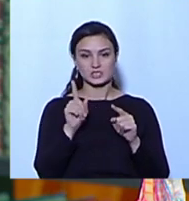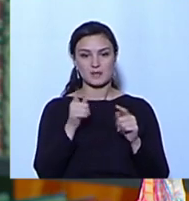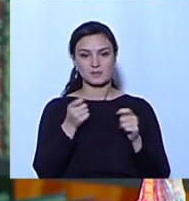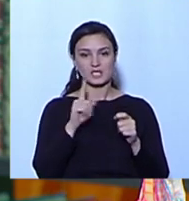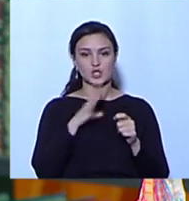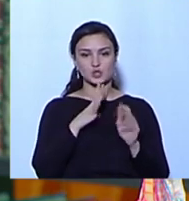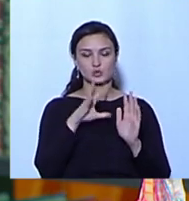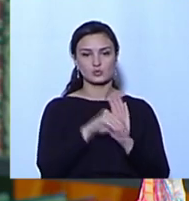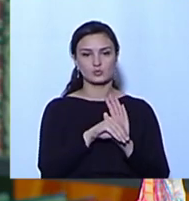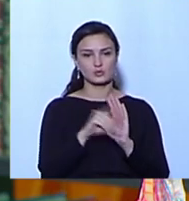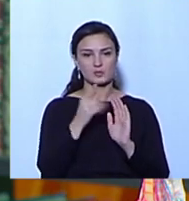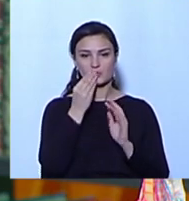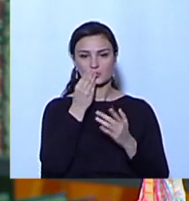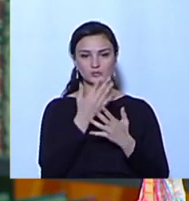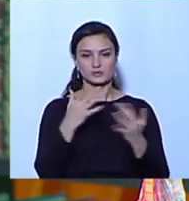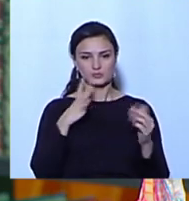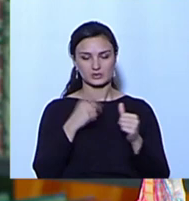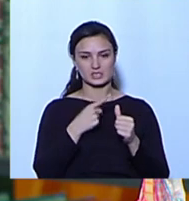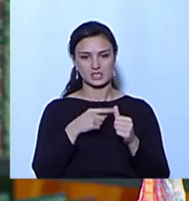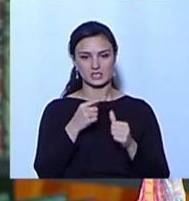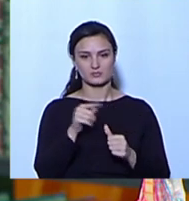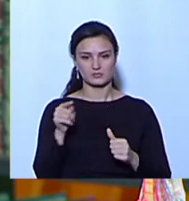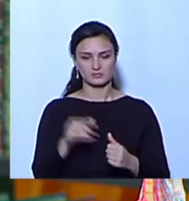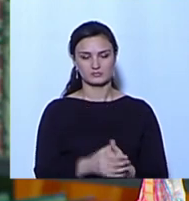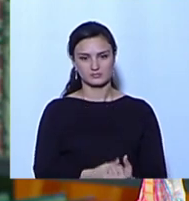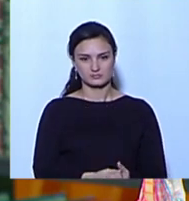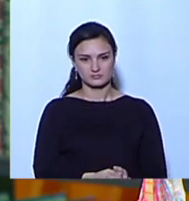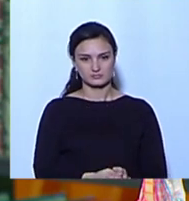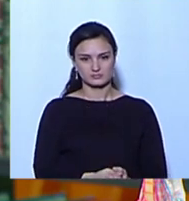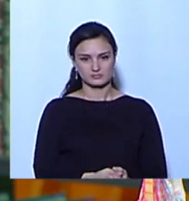იყო ვიქტორინაში, რომელი პროდუქტები იყო დასახელებული?